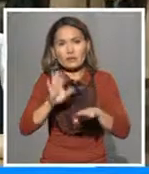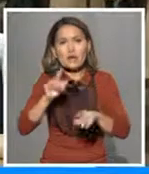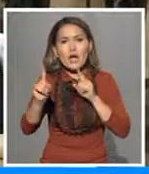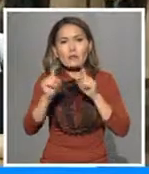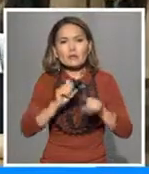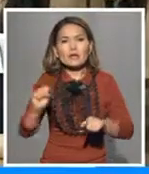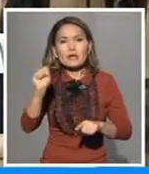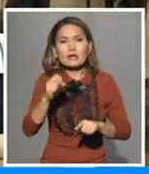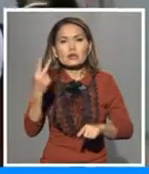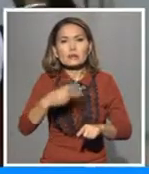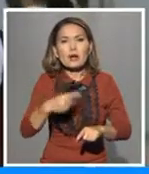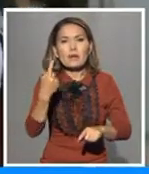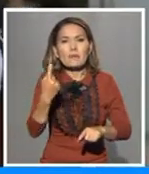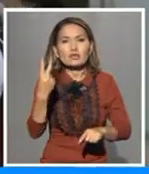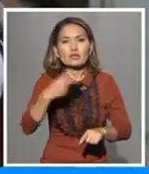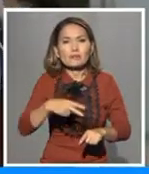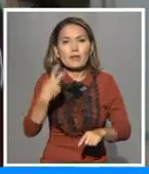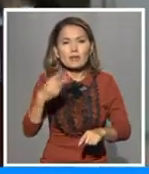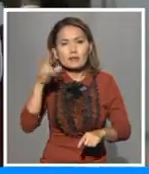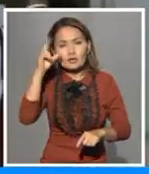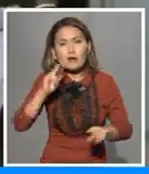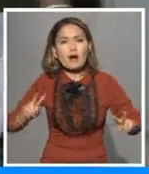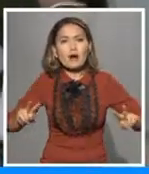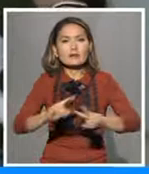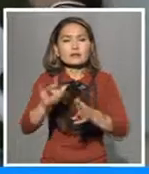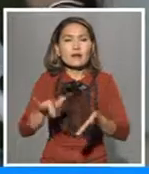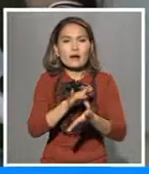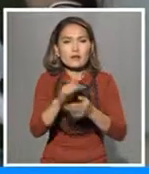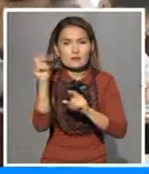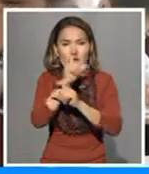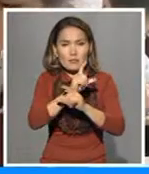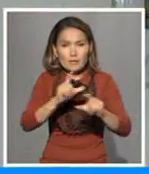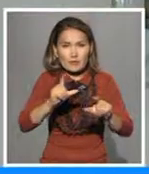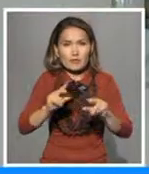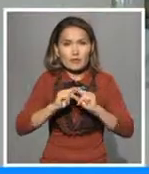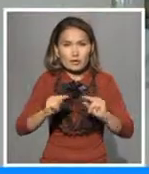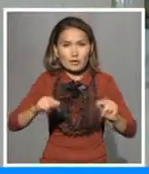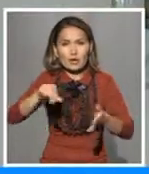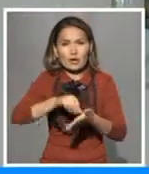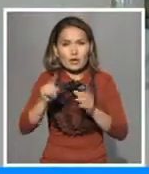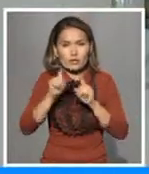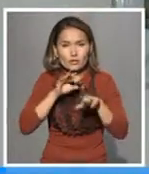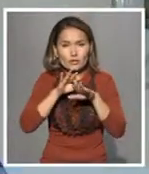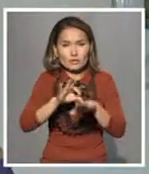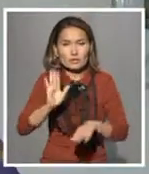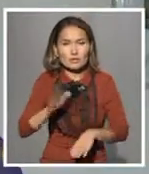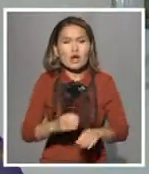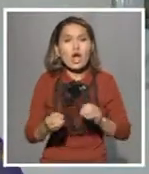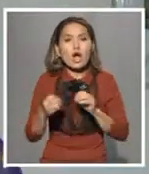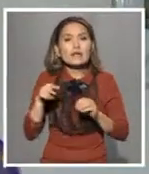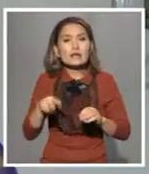Конференция тамыздың 21 мен 22 күндері Астанада өтеді. Биылғы жылы енді жоспар бойынша 14-ші